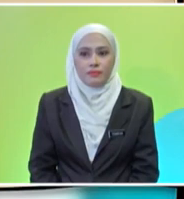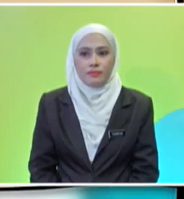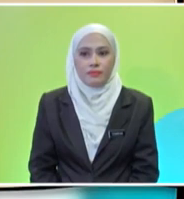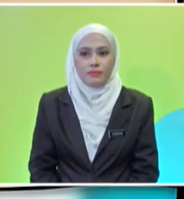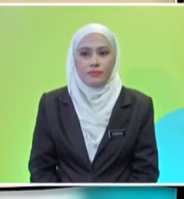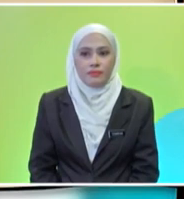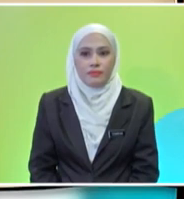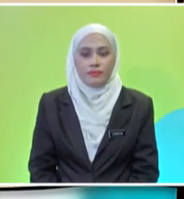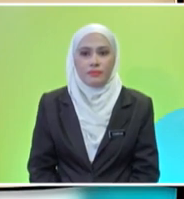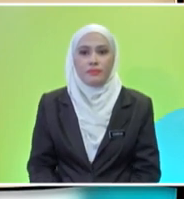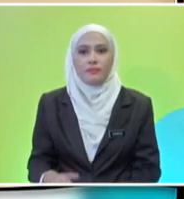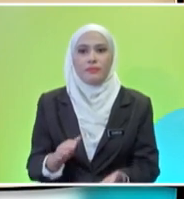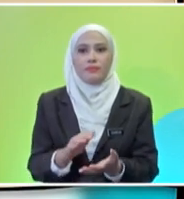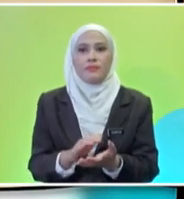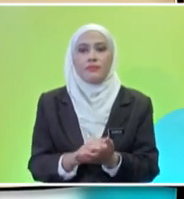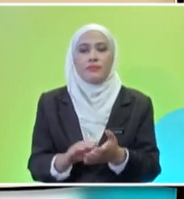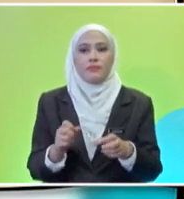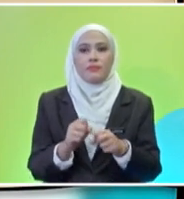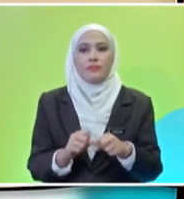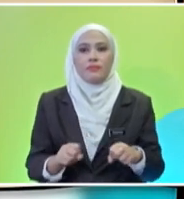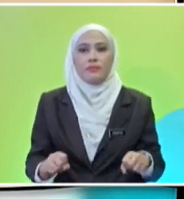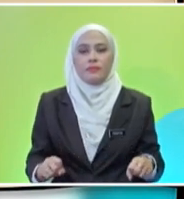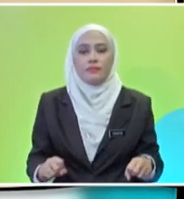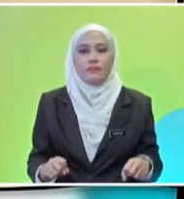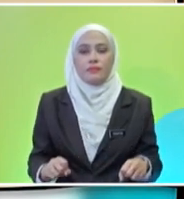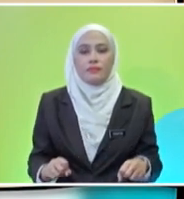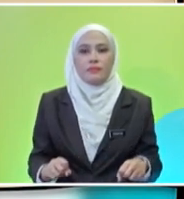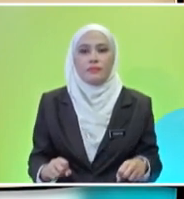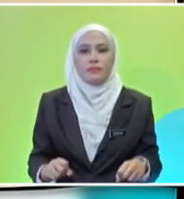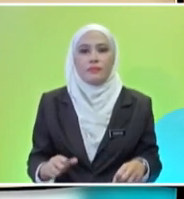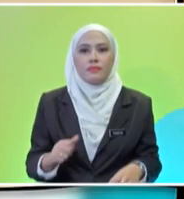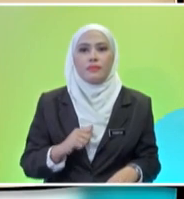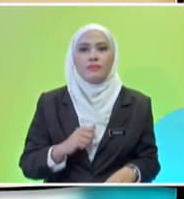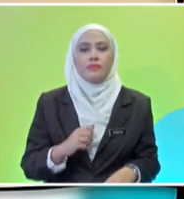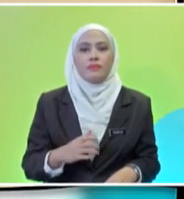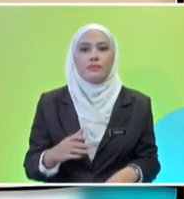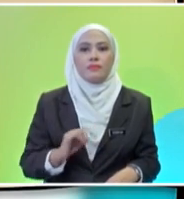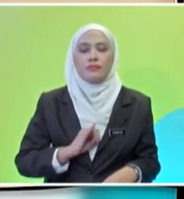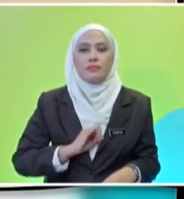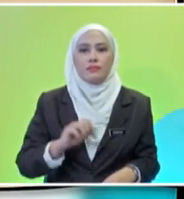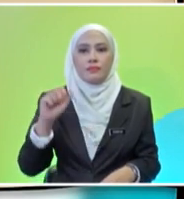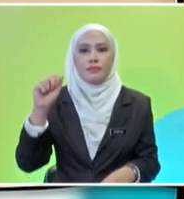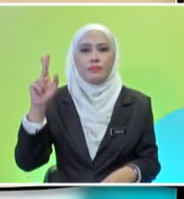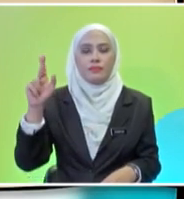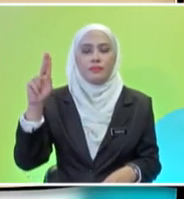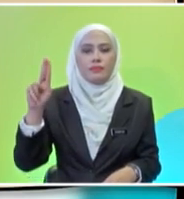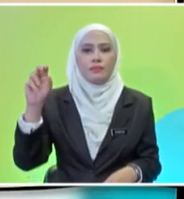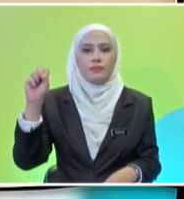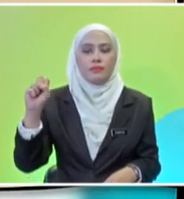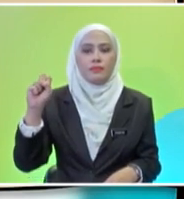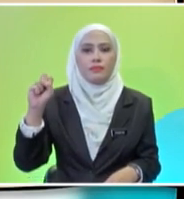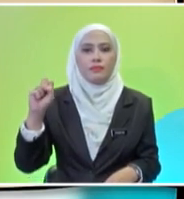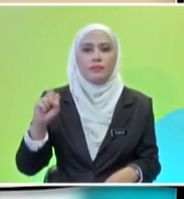salam sejahtera para penonton saya harus aman pengacara anda dalam